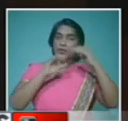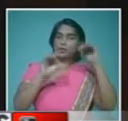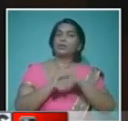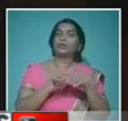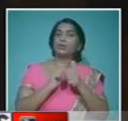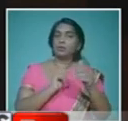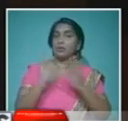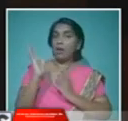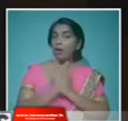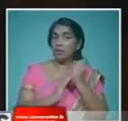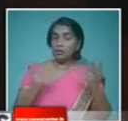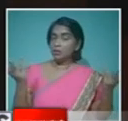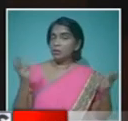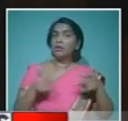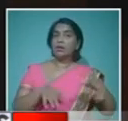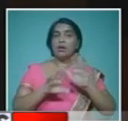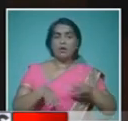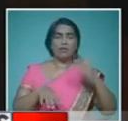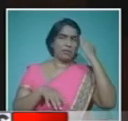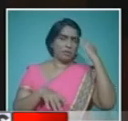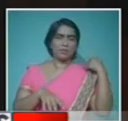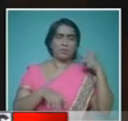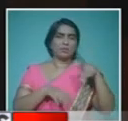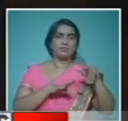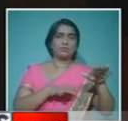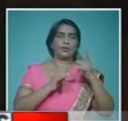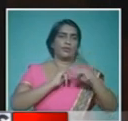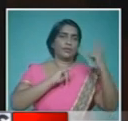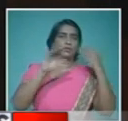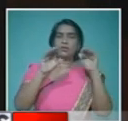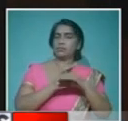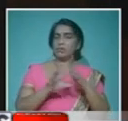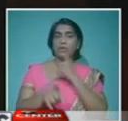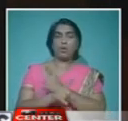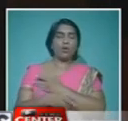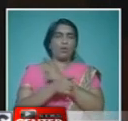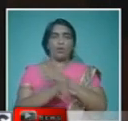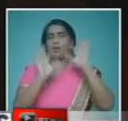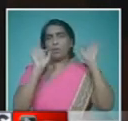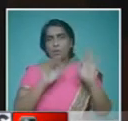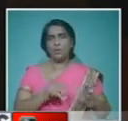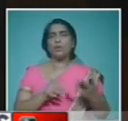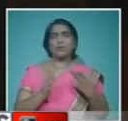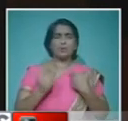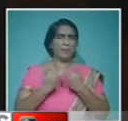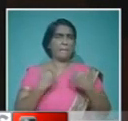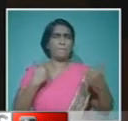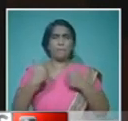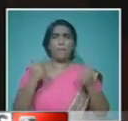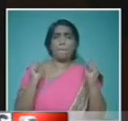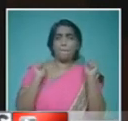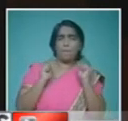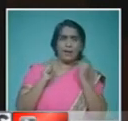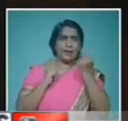කරන්න අයිතිය නැත්තම් ඒ දරුවෝ දෙමව්පියෝ විශ්වවිද්‍යාලයට යවන්නේ නැහැ ආචාර්යවරු උගන්වන්නේ නැහැ තැටි අරගෙන බයෙන් හා